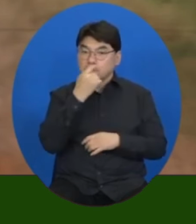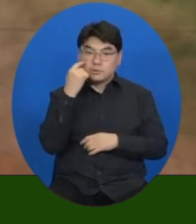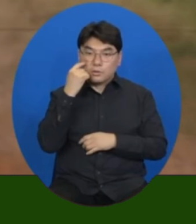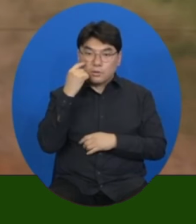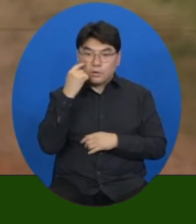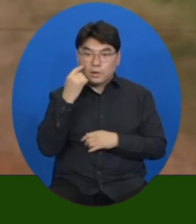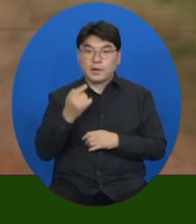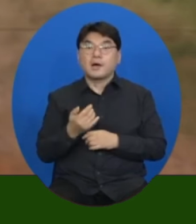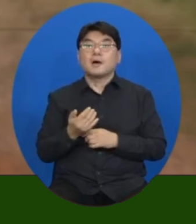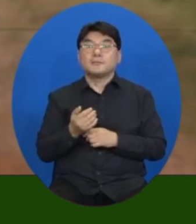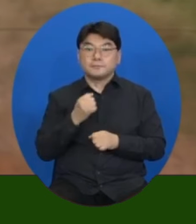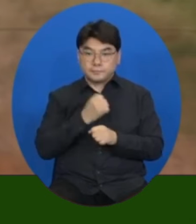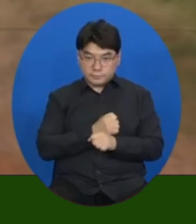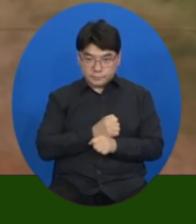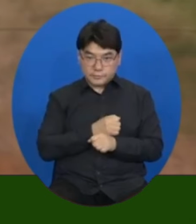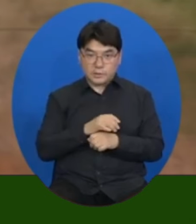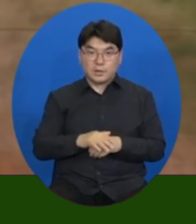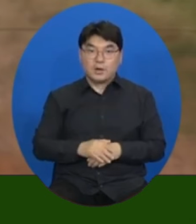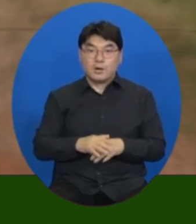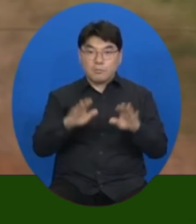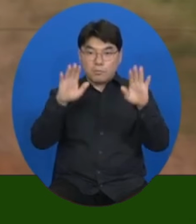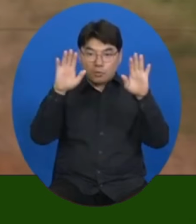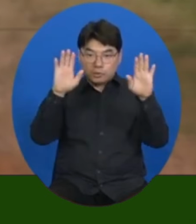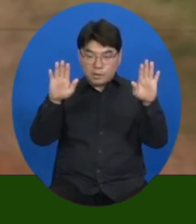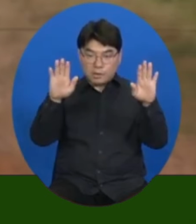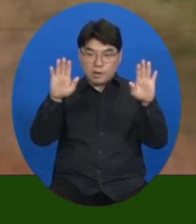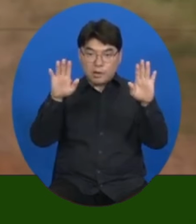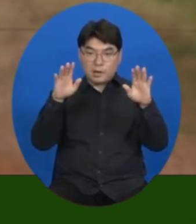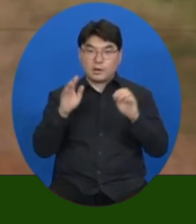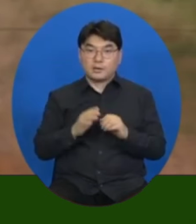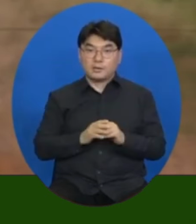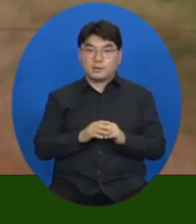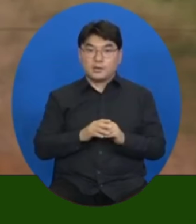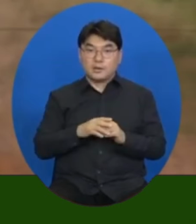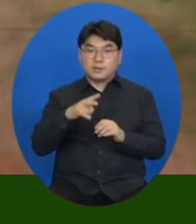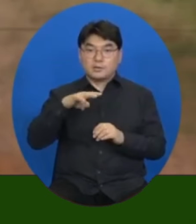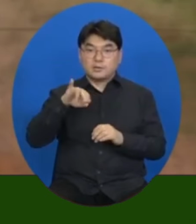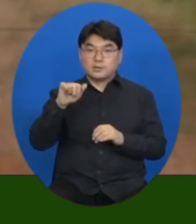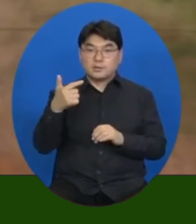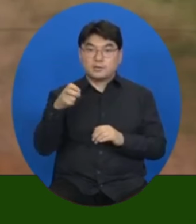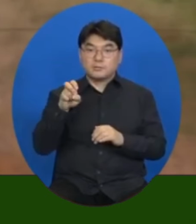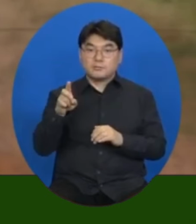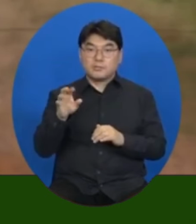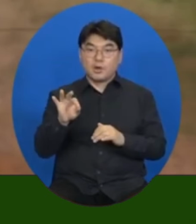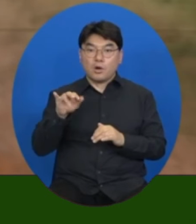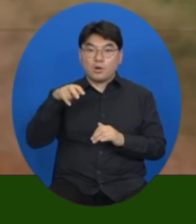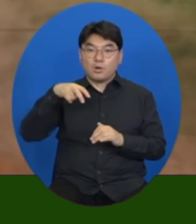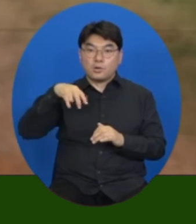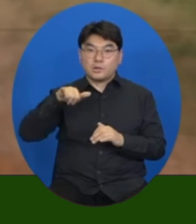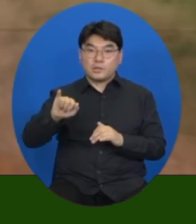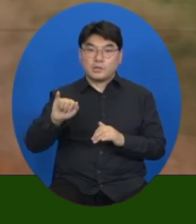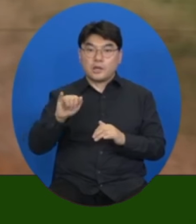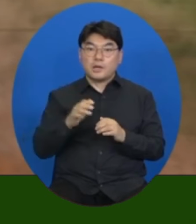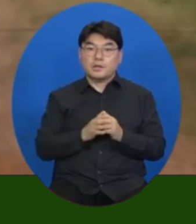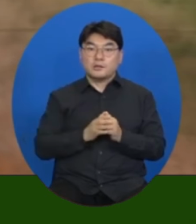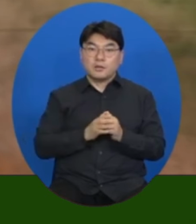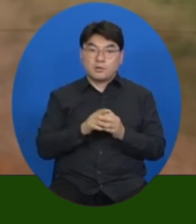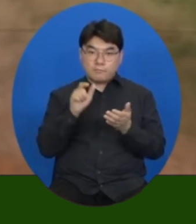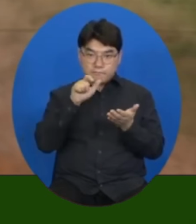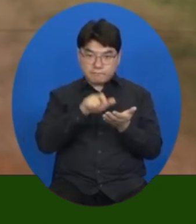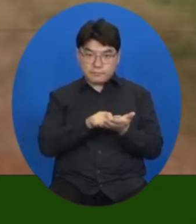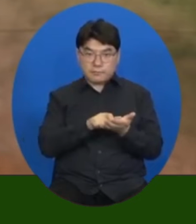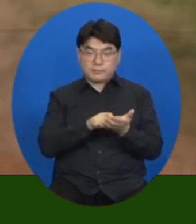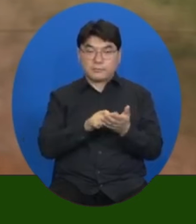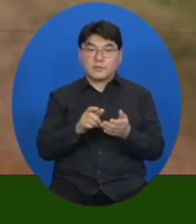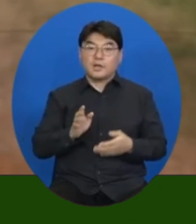읽지 않겠지만 모세가 신명기 18장에서 나 이후에 오리라 한 하나님 말씀하신 선지자가